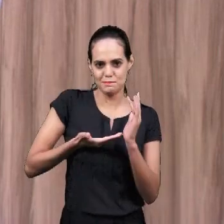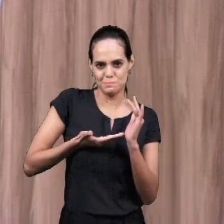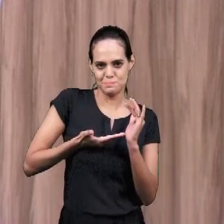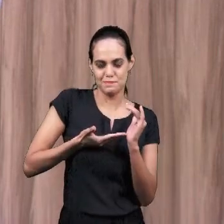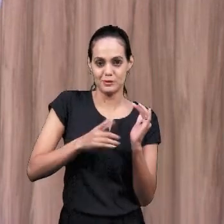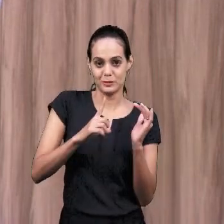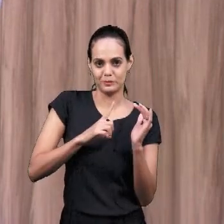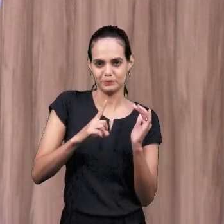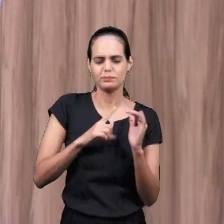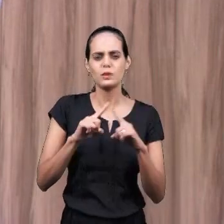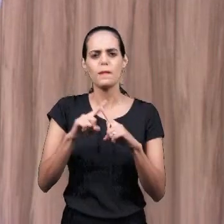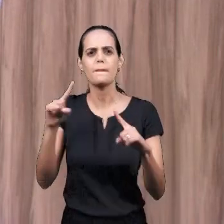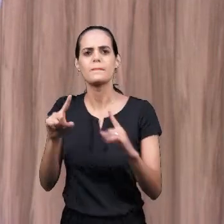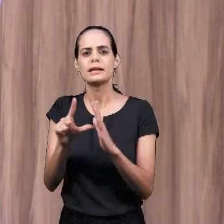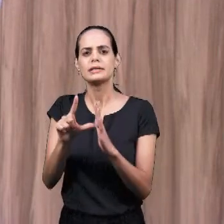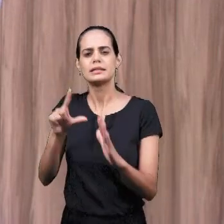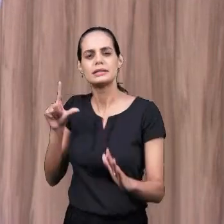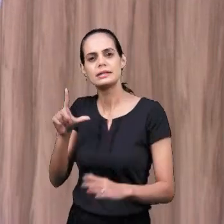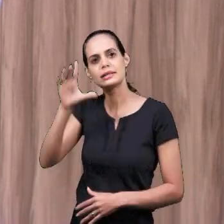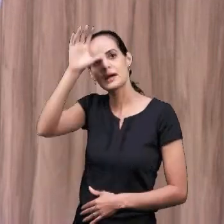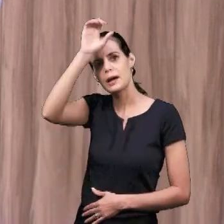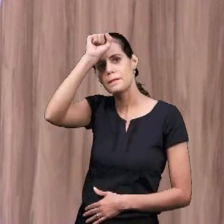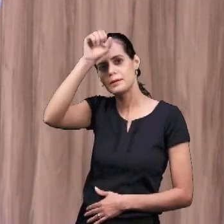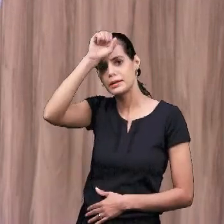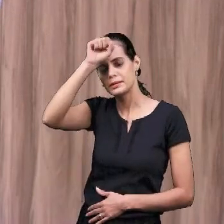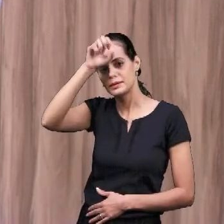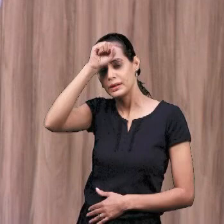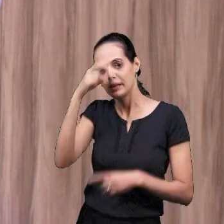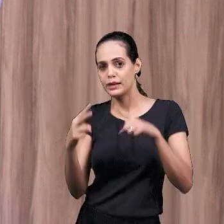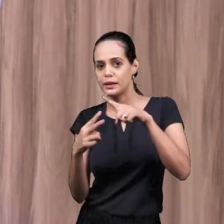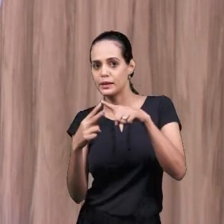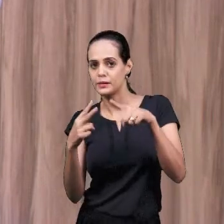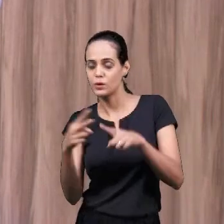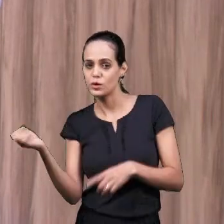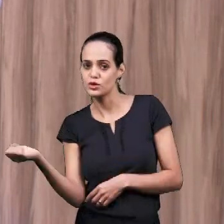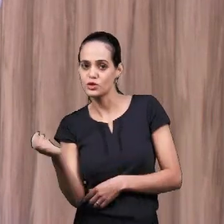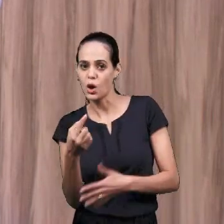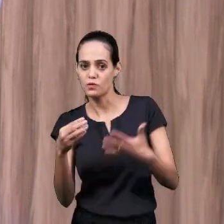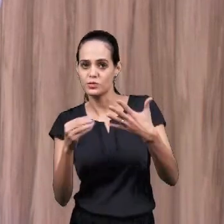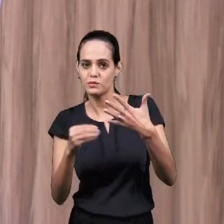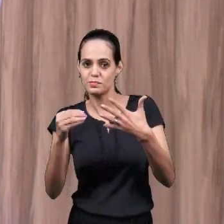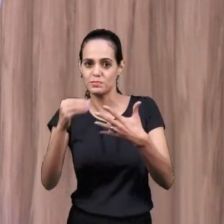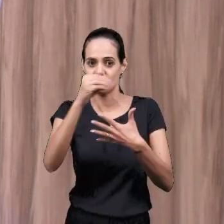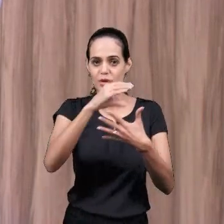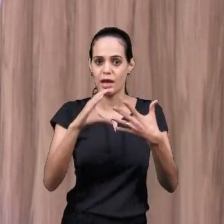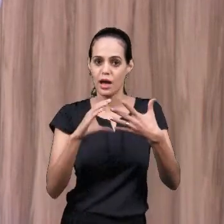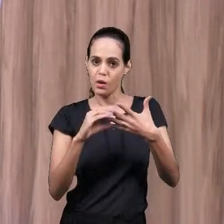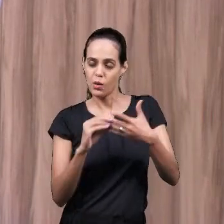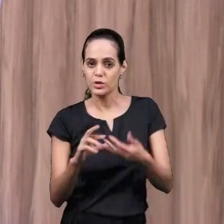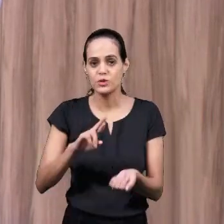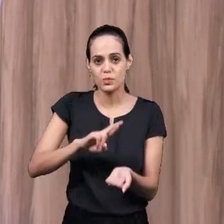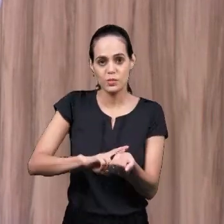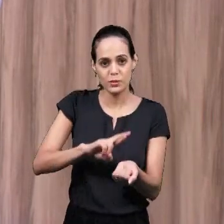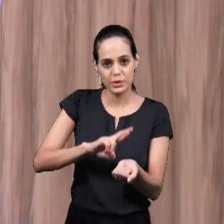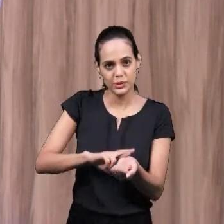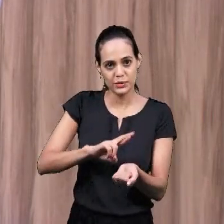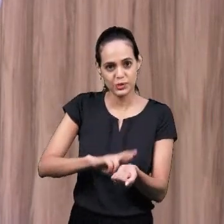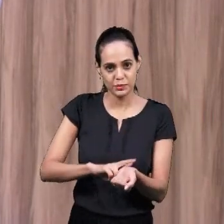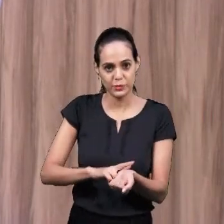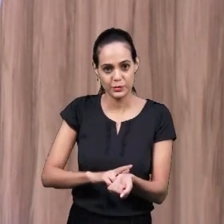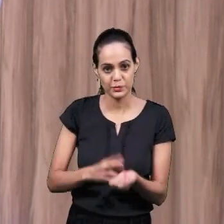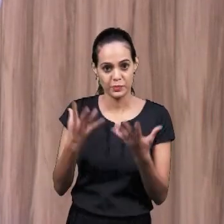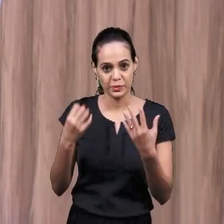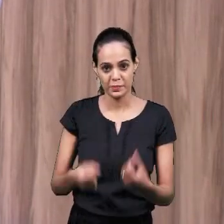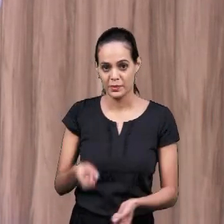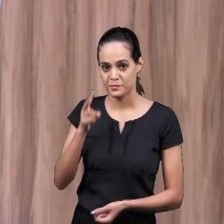Mais avant, nous avons besoin d'apprendre deux nouveaux accords et le rythme. On va voir.